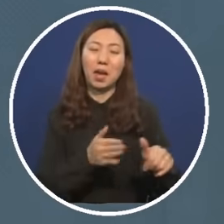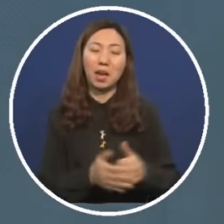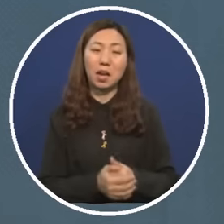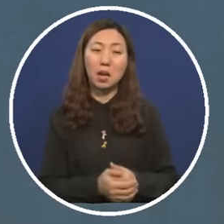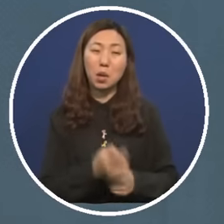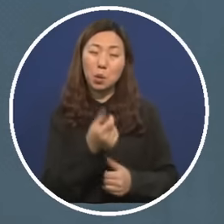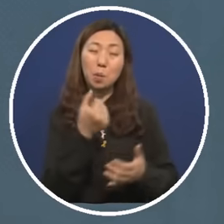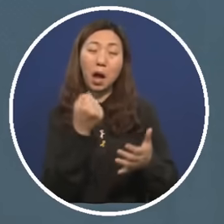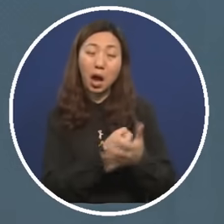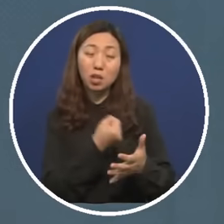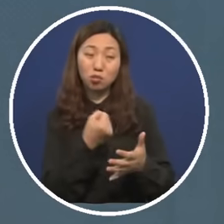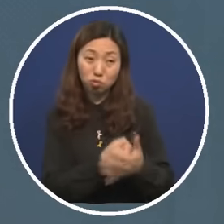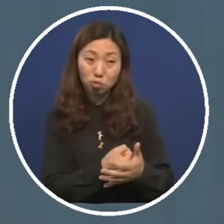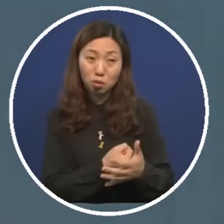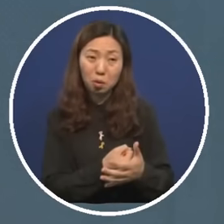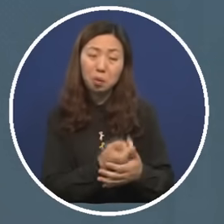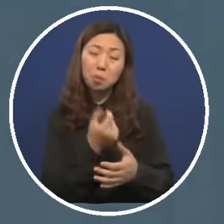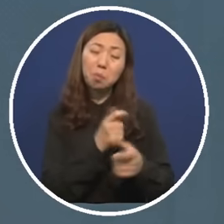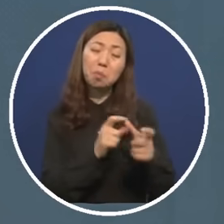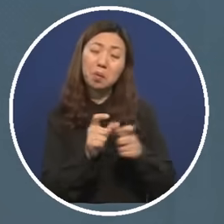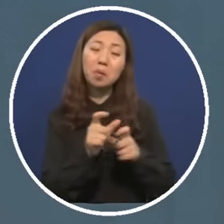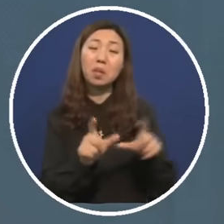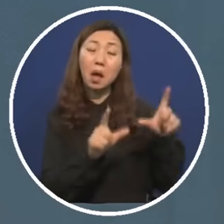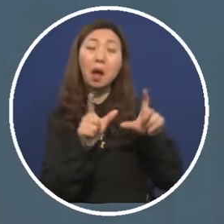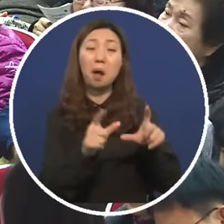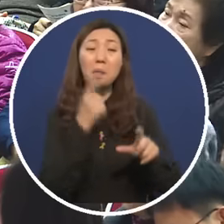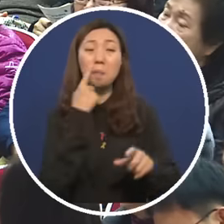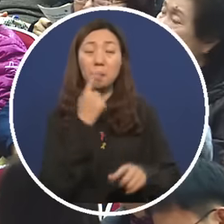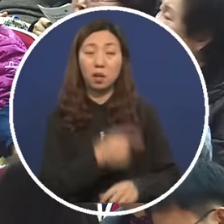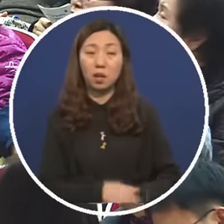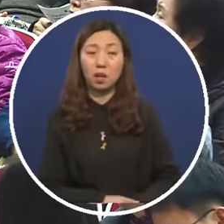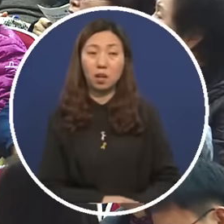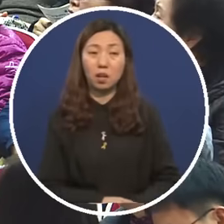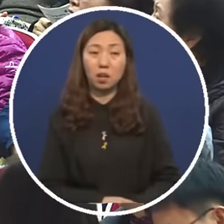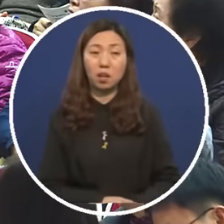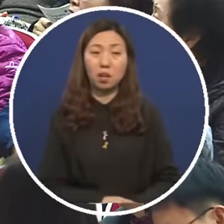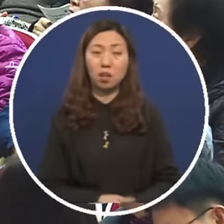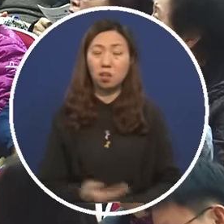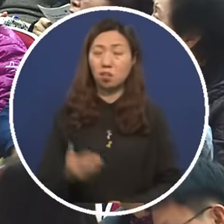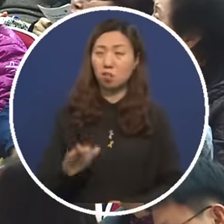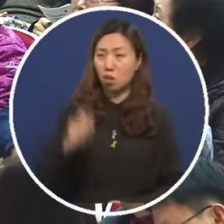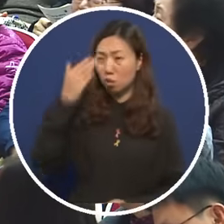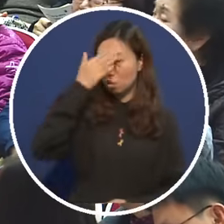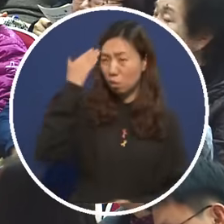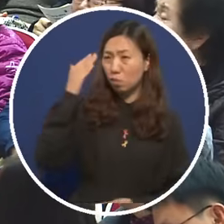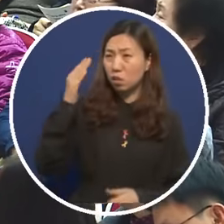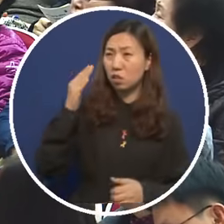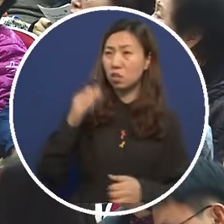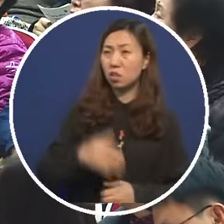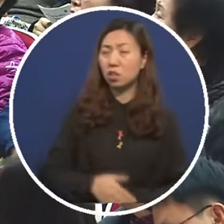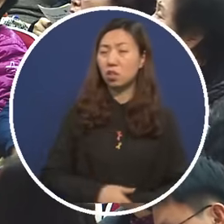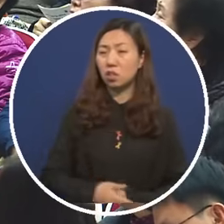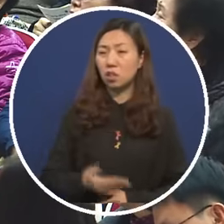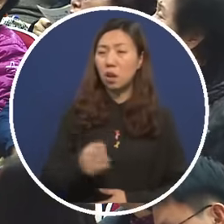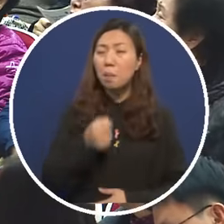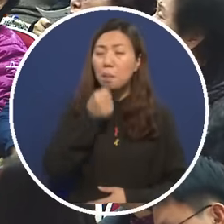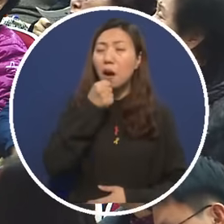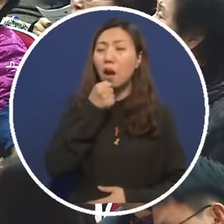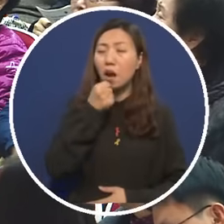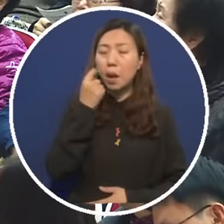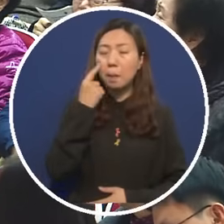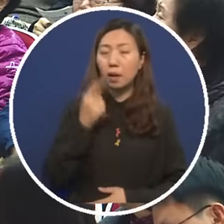조금 아쉬우면 좀 더 살아보면 되잖아요. 근데 젊은 날부터 마이크 가까이 대고 얘기하세요. 네, 젊은